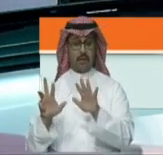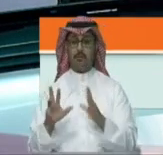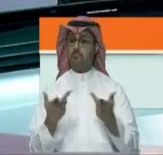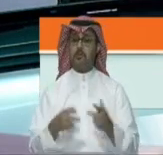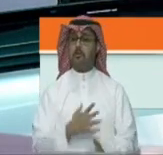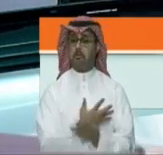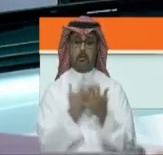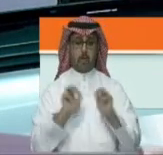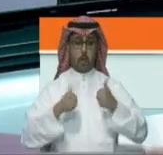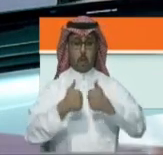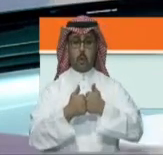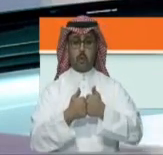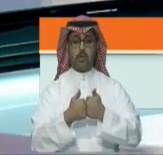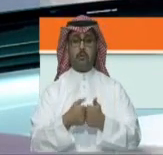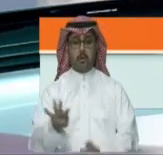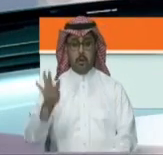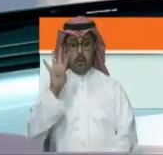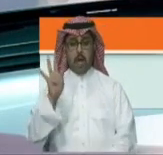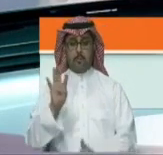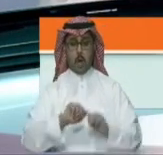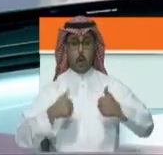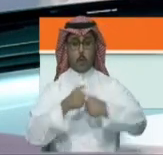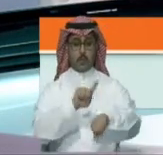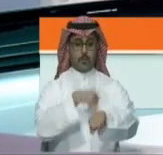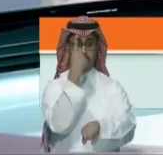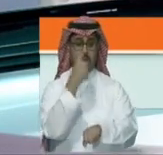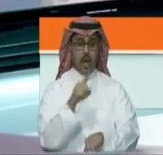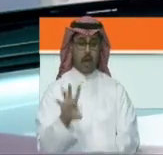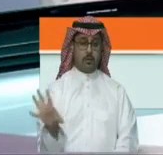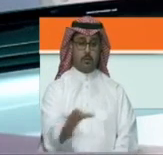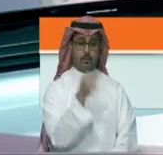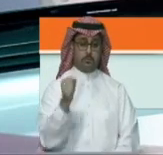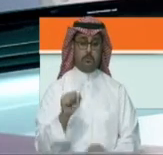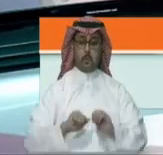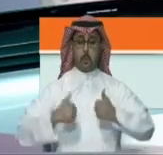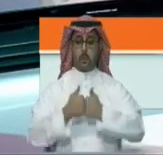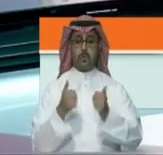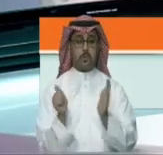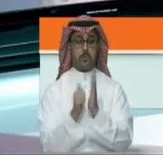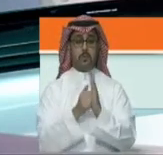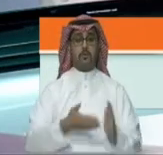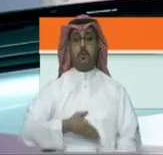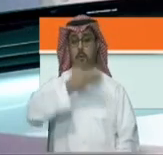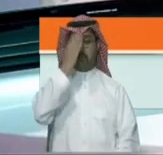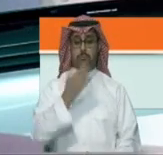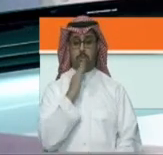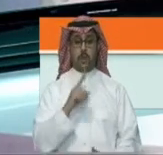معدل تملك المنازل بواقع 4 أسر في الساعة الواحدة، ليصل عدد الأسر التي سكنت خلال هذه